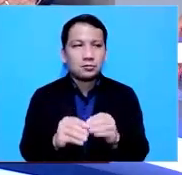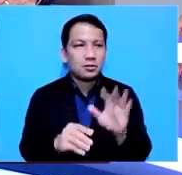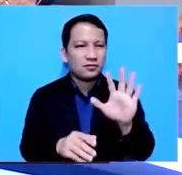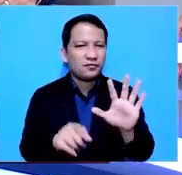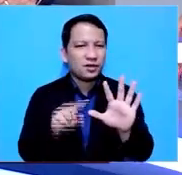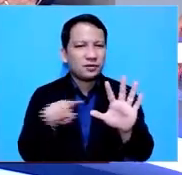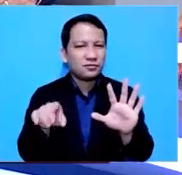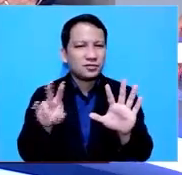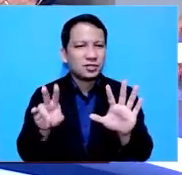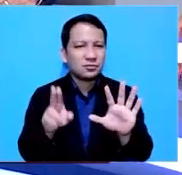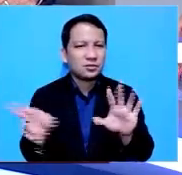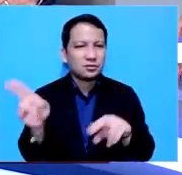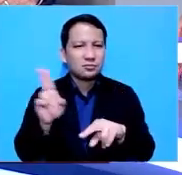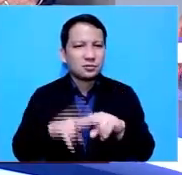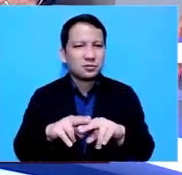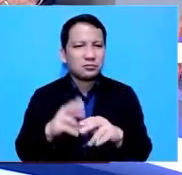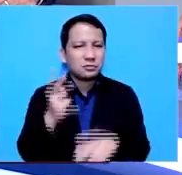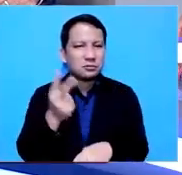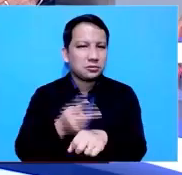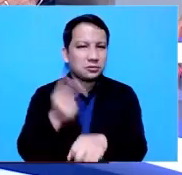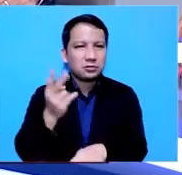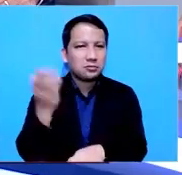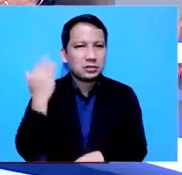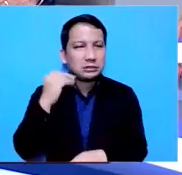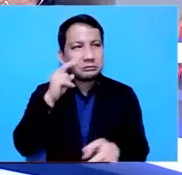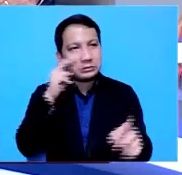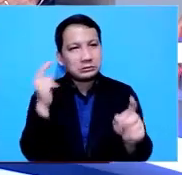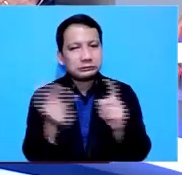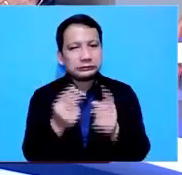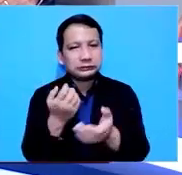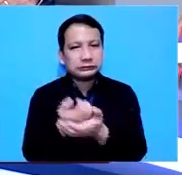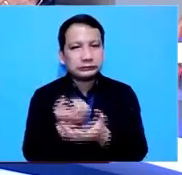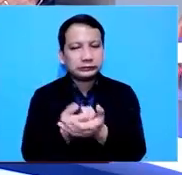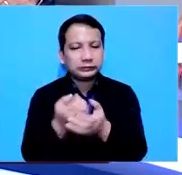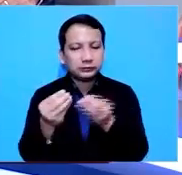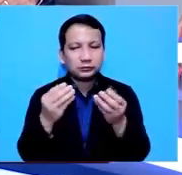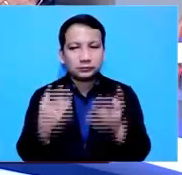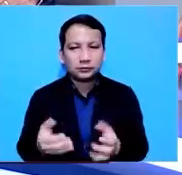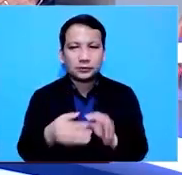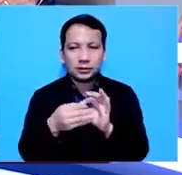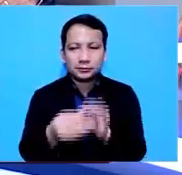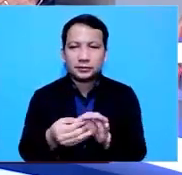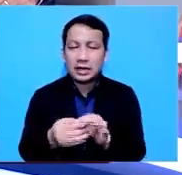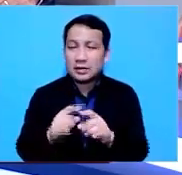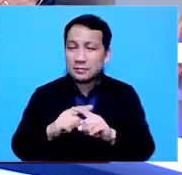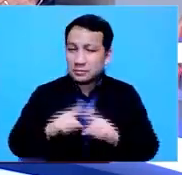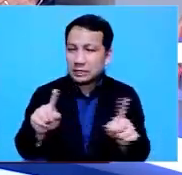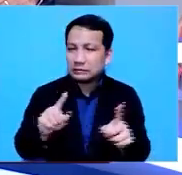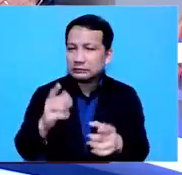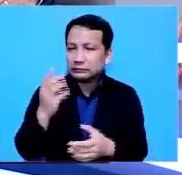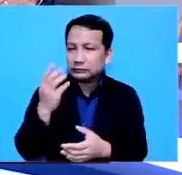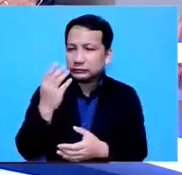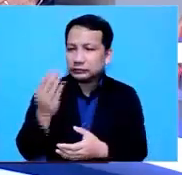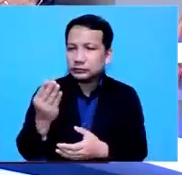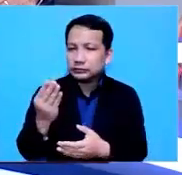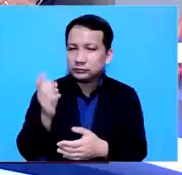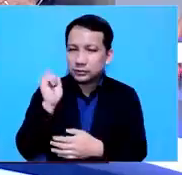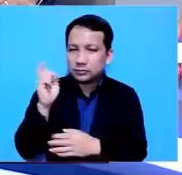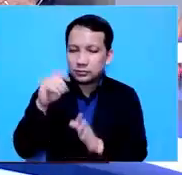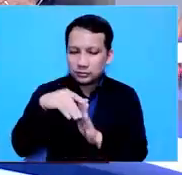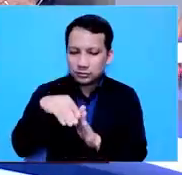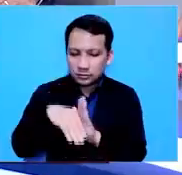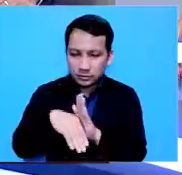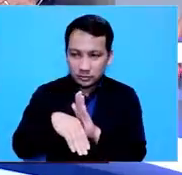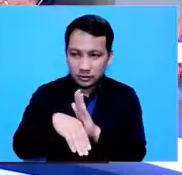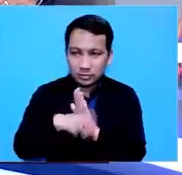5-7% na halos doble sa huling projection ng mga economic managers. Ang masaklap po, tila kakambal ng lalong mabilis na pagtaas ng presyo